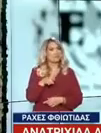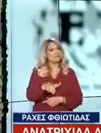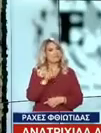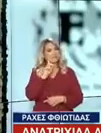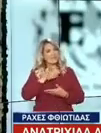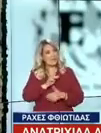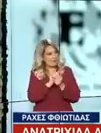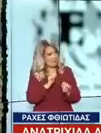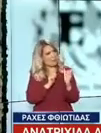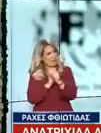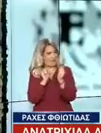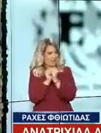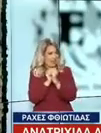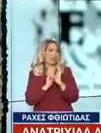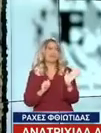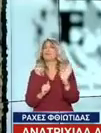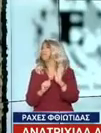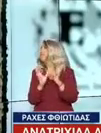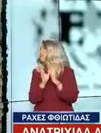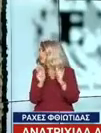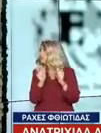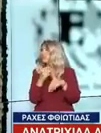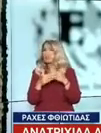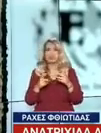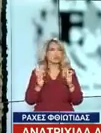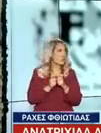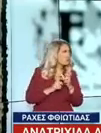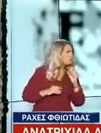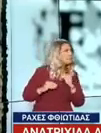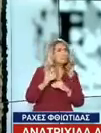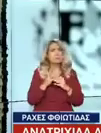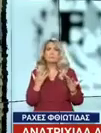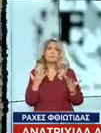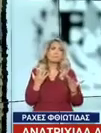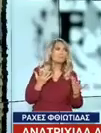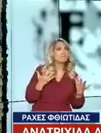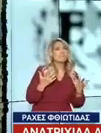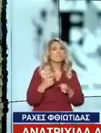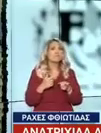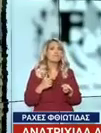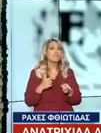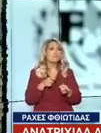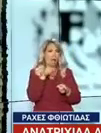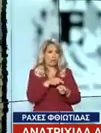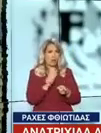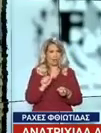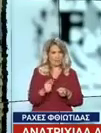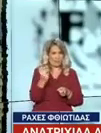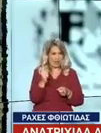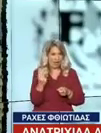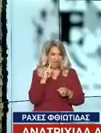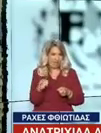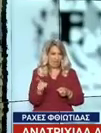δεν την ξαναείδαμε. Οι φήμες που κυκλοφόρησαν στο χωριό έλεγαν ότι ο κατηγορούμενος είχε βιάσει και άλλες κοπέλες. Έλεγαν